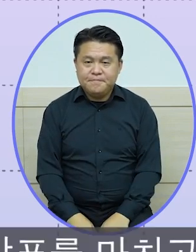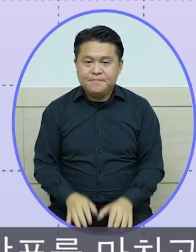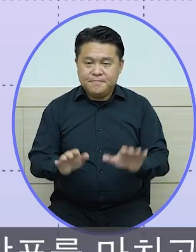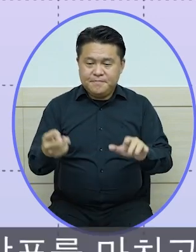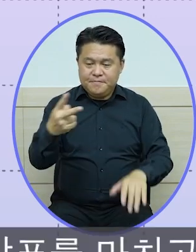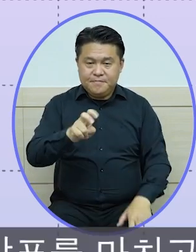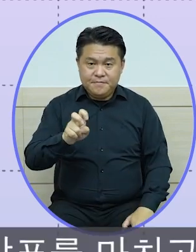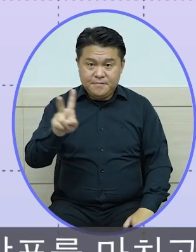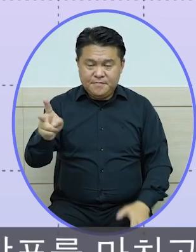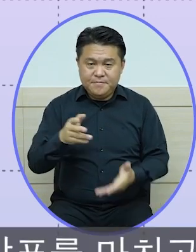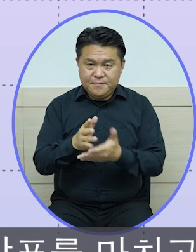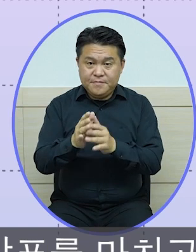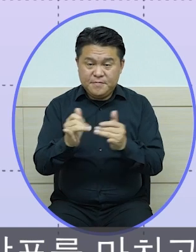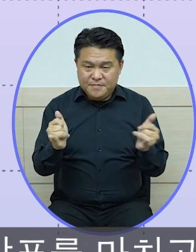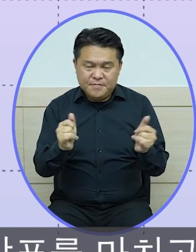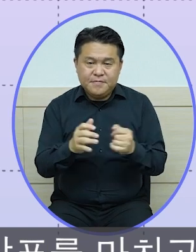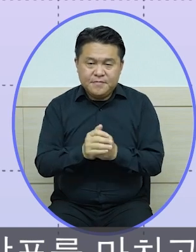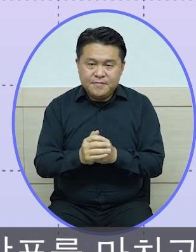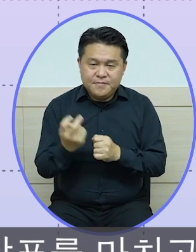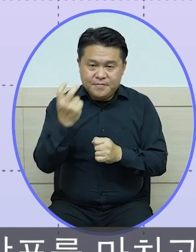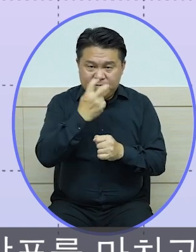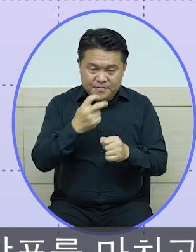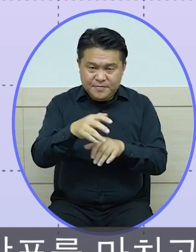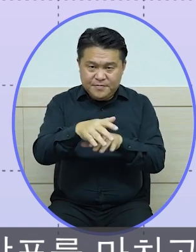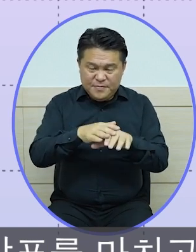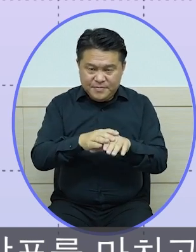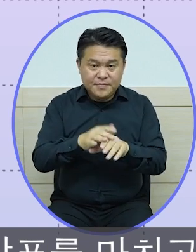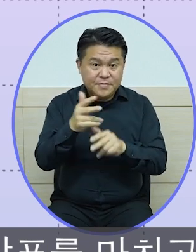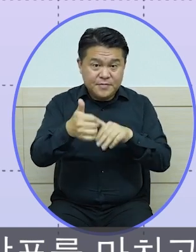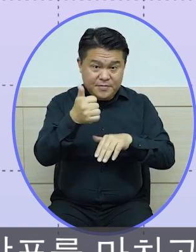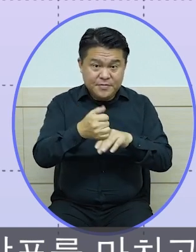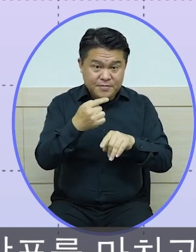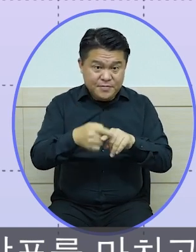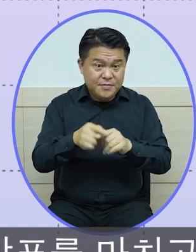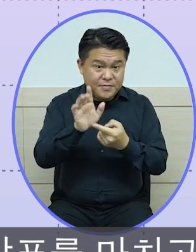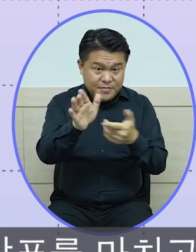이상으로 2022년 전문관리체계 구축사업 추진 성과를 발표를 마치고